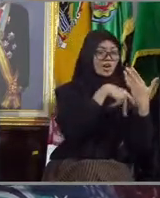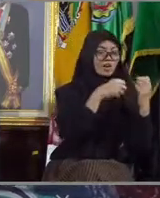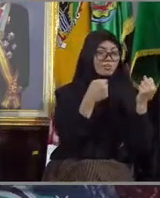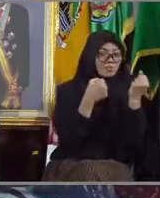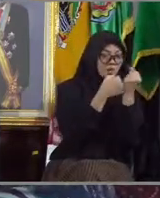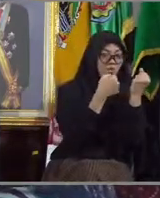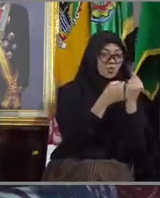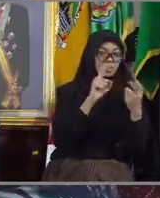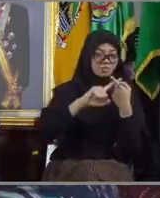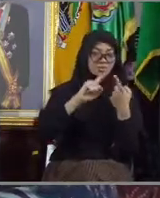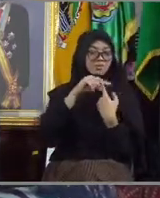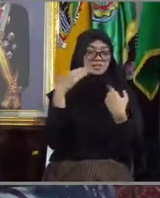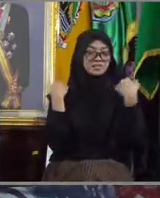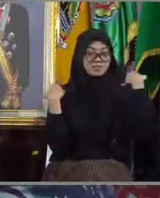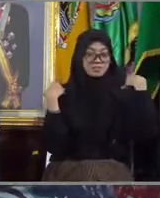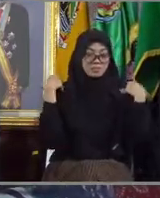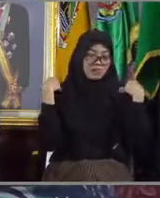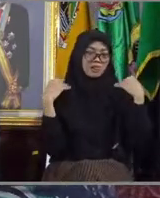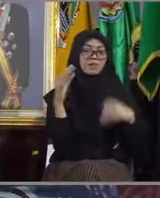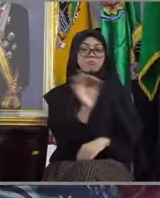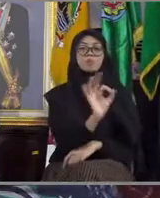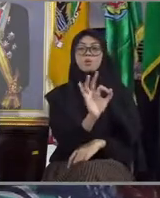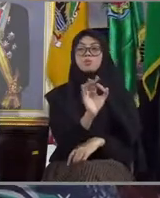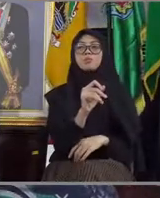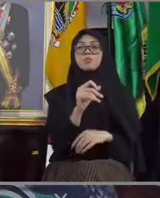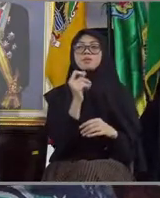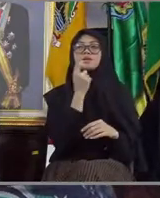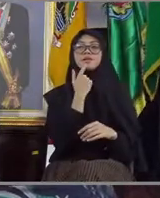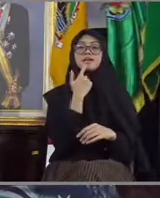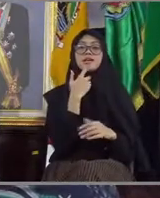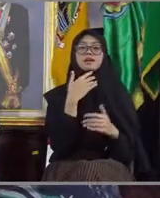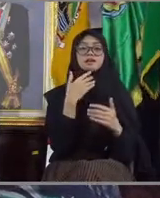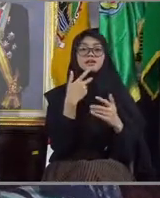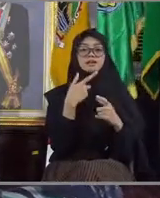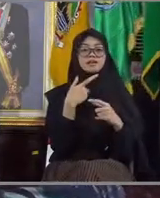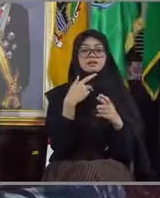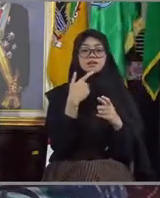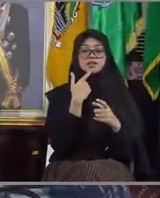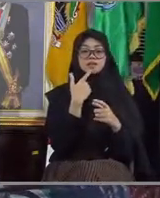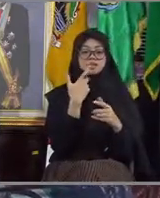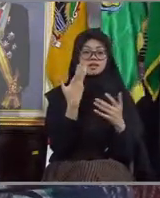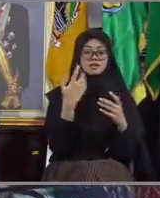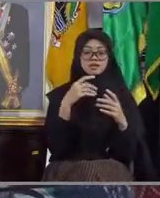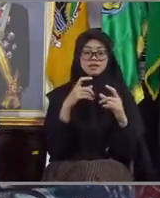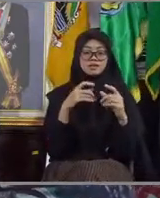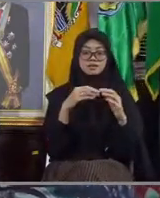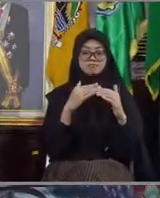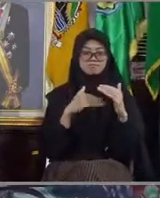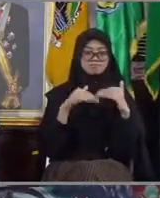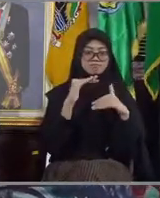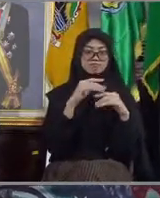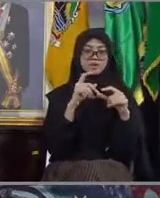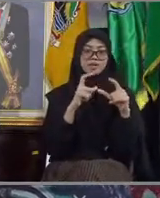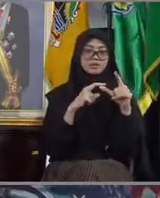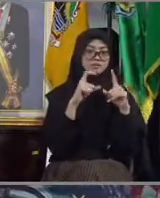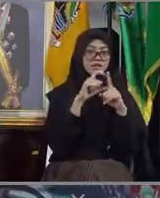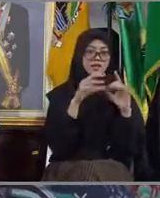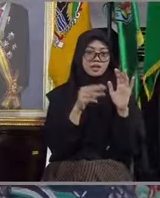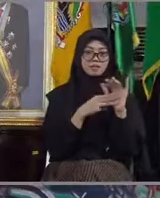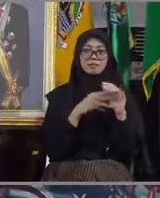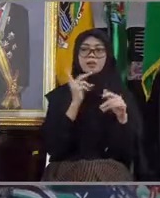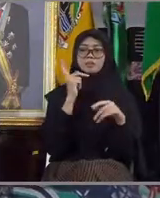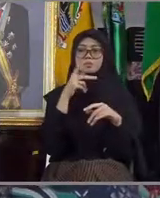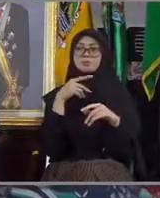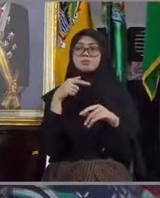artian peningkatan kapasitas dan pemberdayaan. Karena Bapak Ibu Kepala Desa orientasinya pada